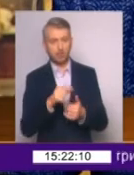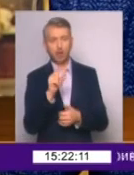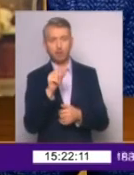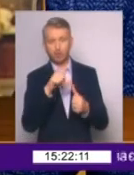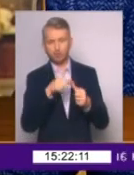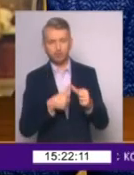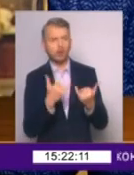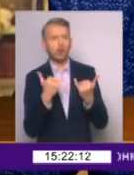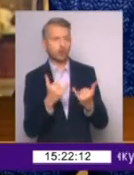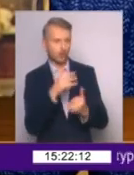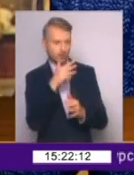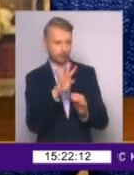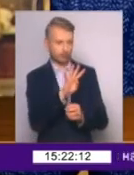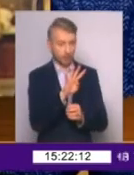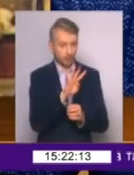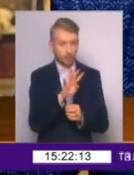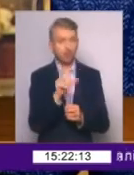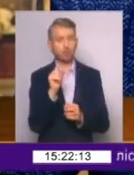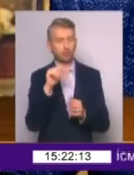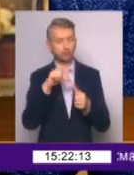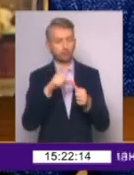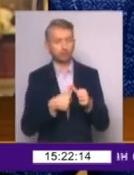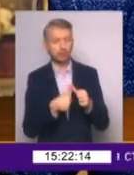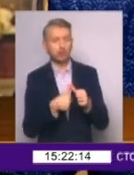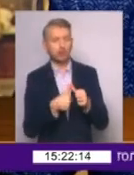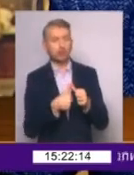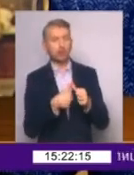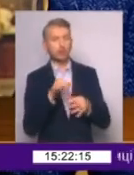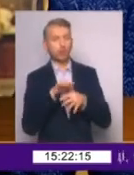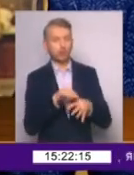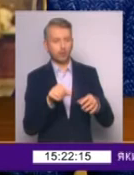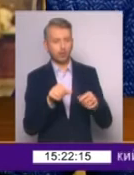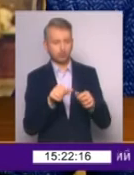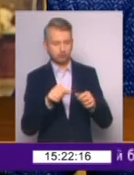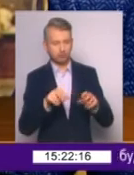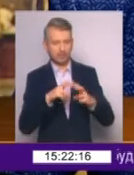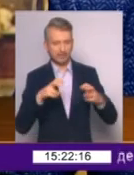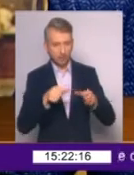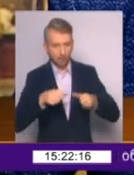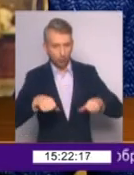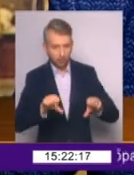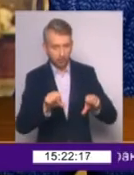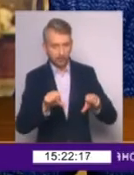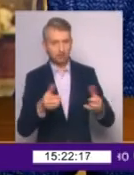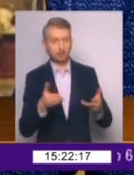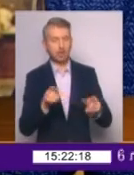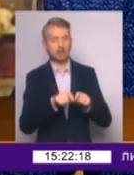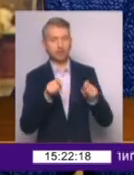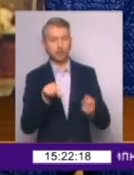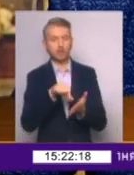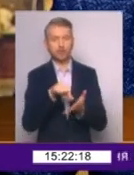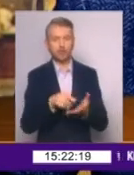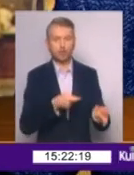сьогодні о 16-й годині, щопонеділка проходять відповідні засідання комісії, яка створена за участю